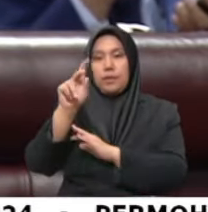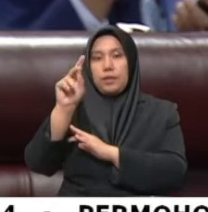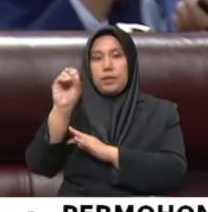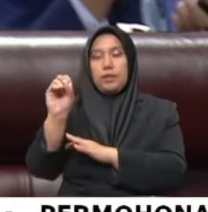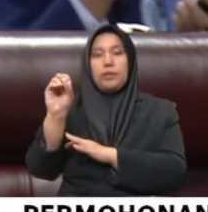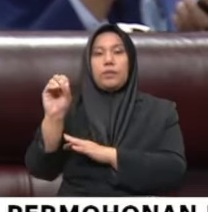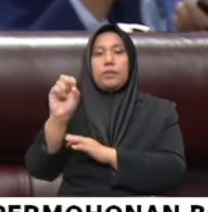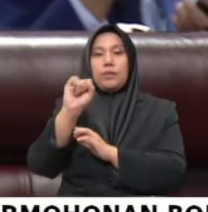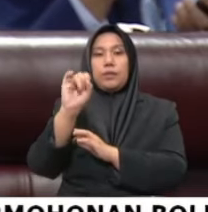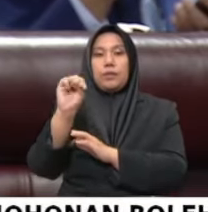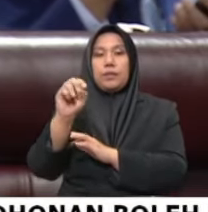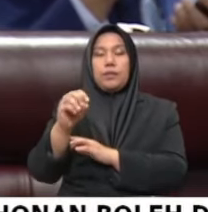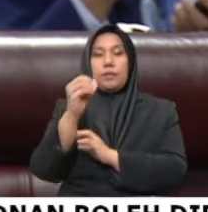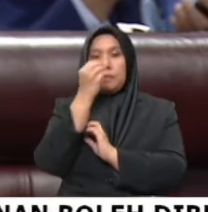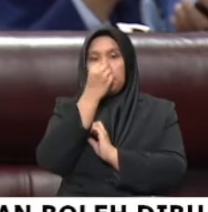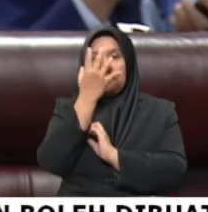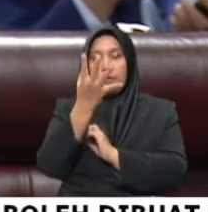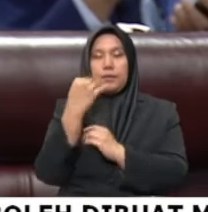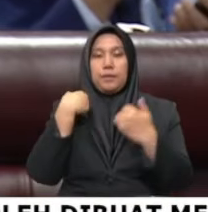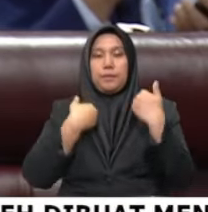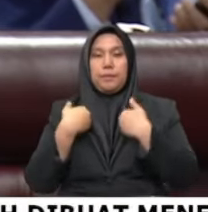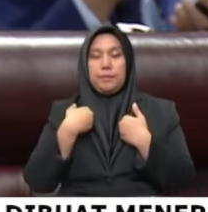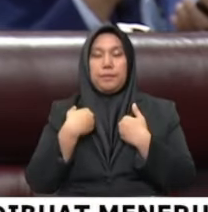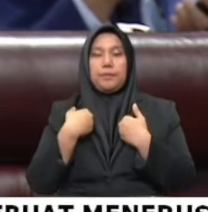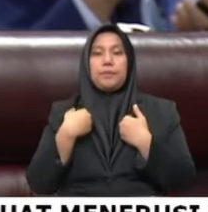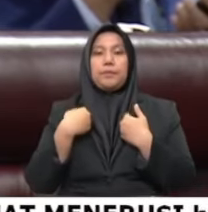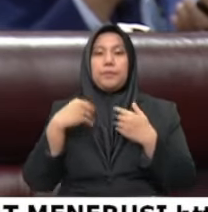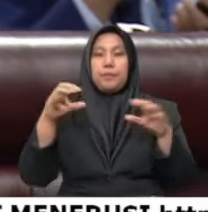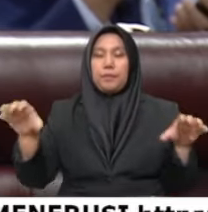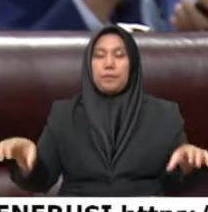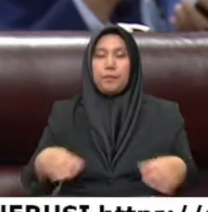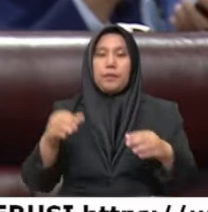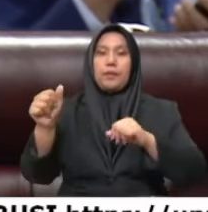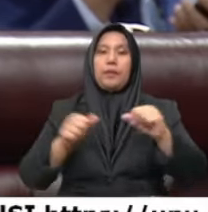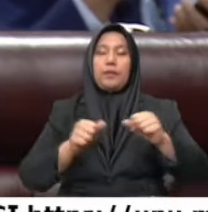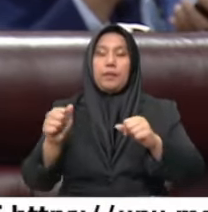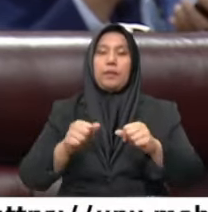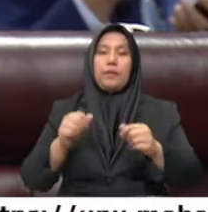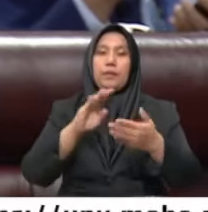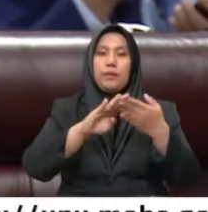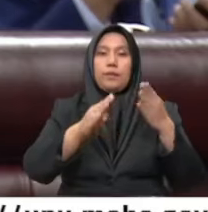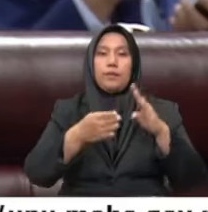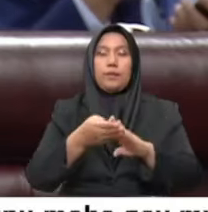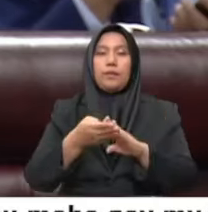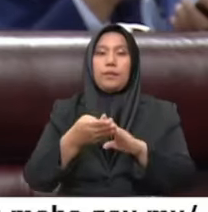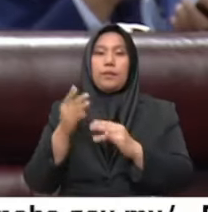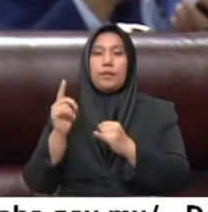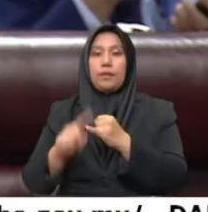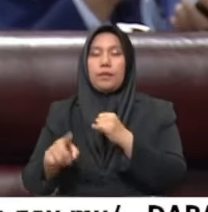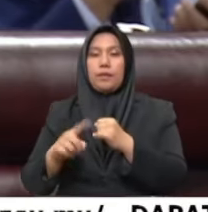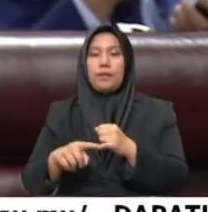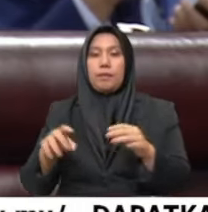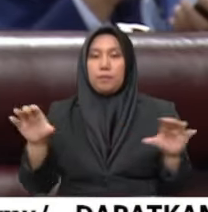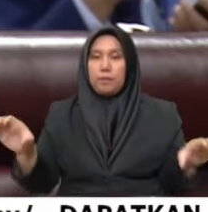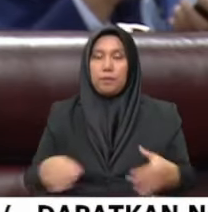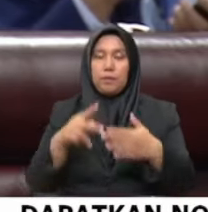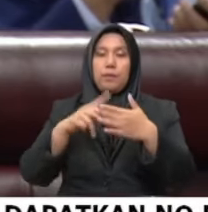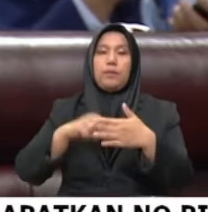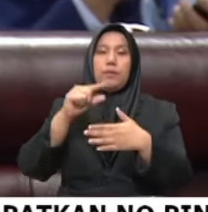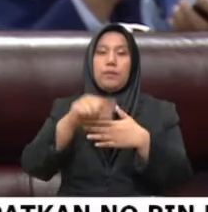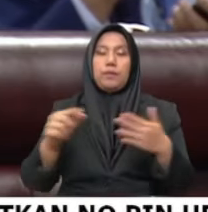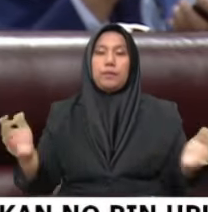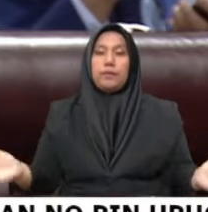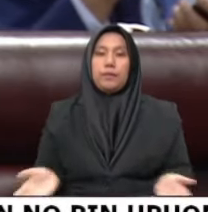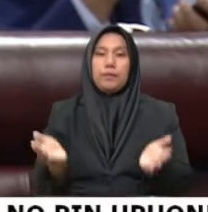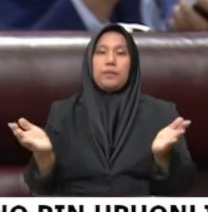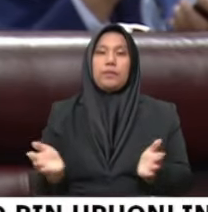fauna. Kelima, pelaksanaan program penglibatan komuniti dan pembangunan kapasiti. Dan terakhir, pelaksanaan program bagi